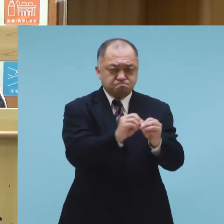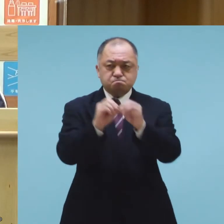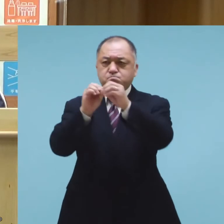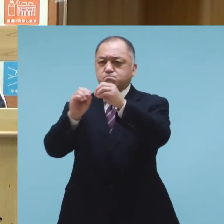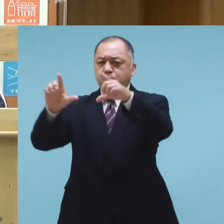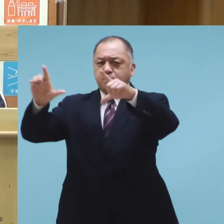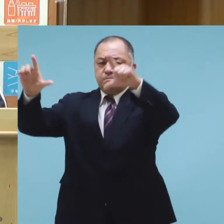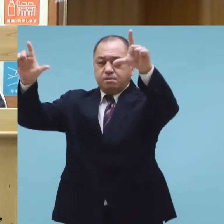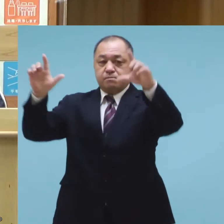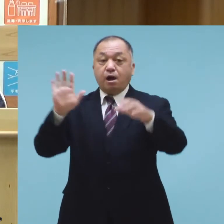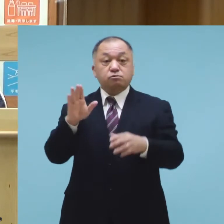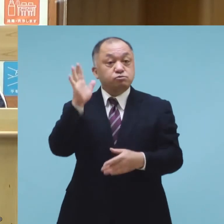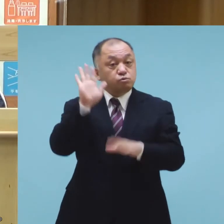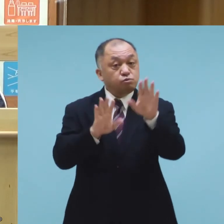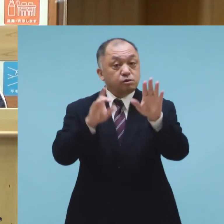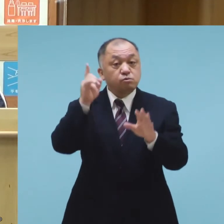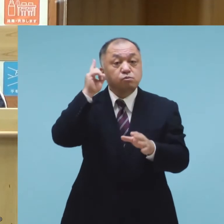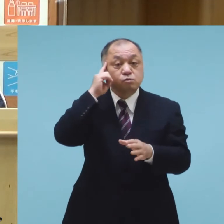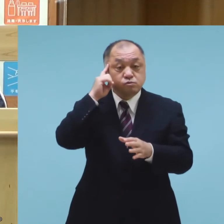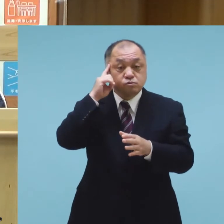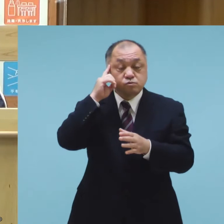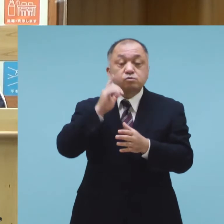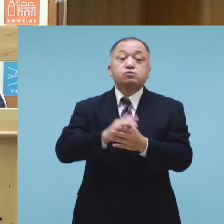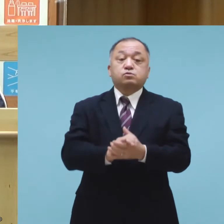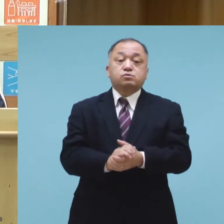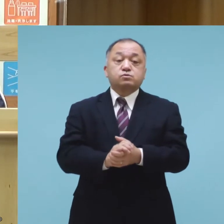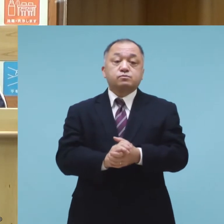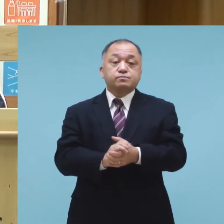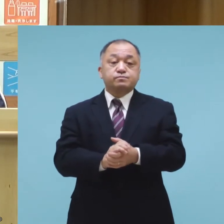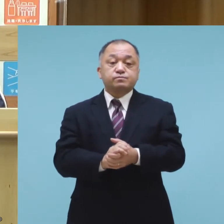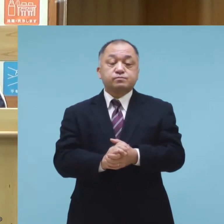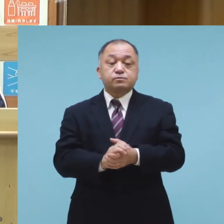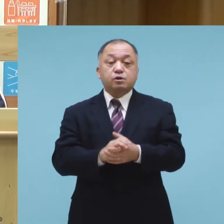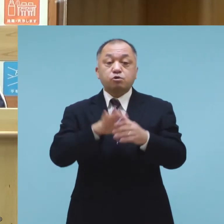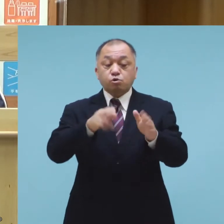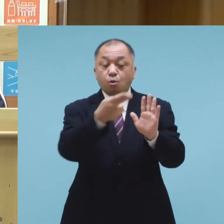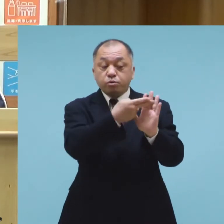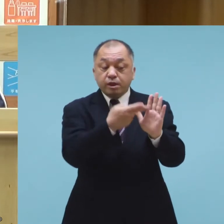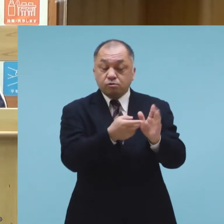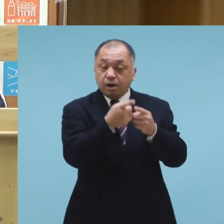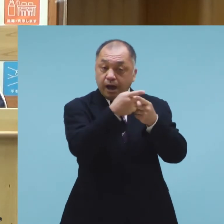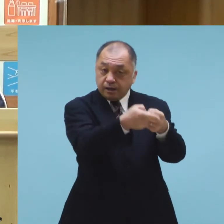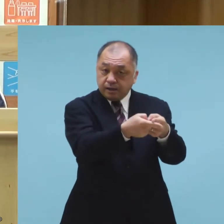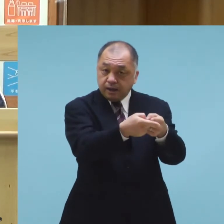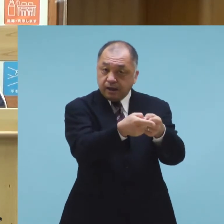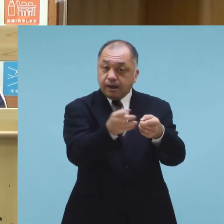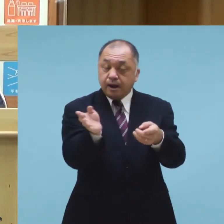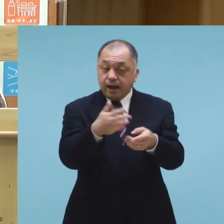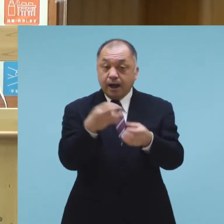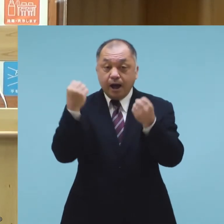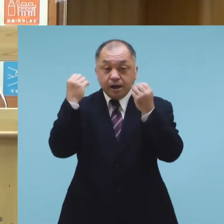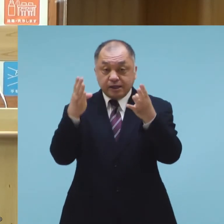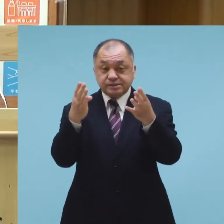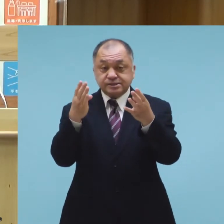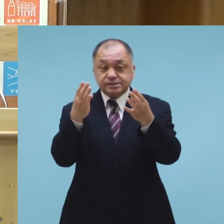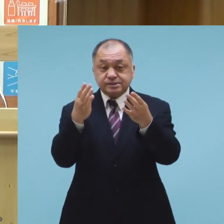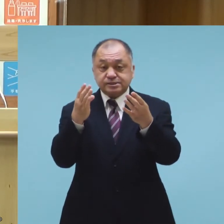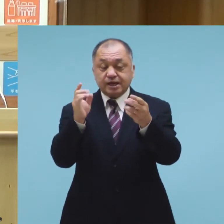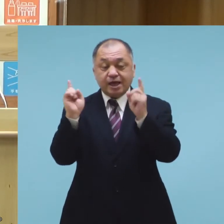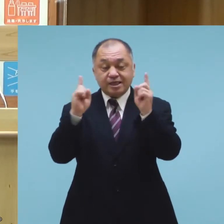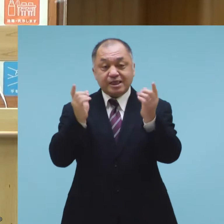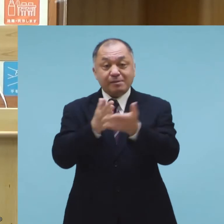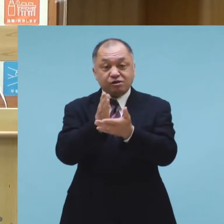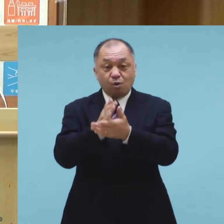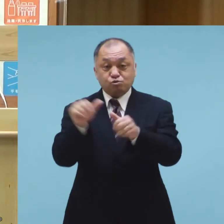で、おそらく、今日のチェックインの分から、新しい旅のスタイル、これ札幌市を除